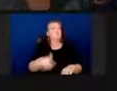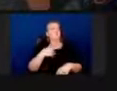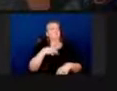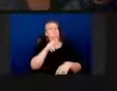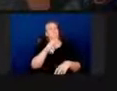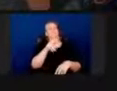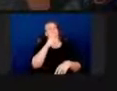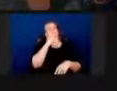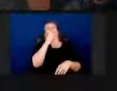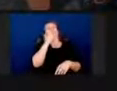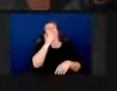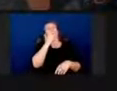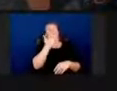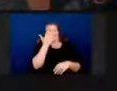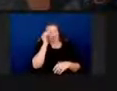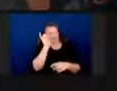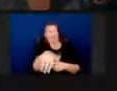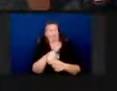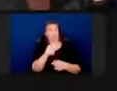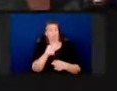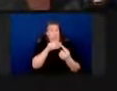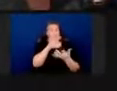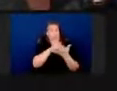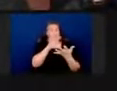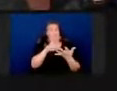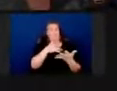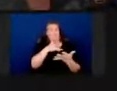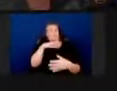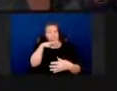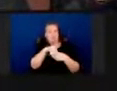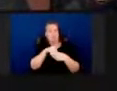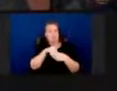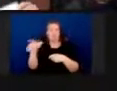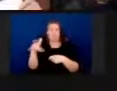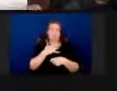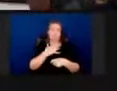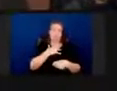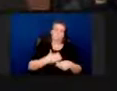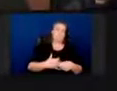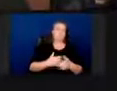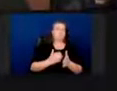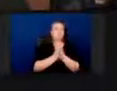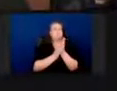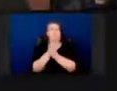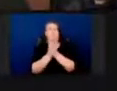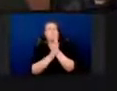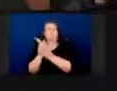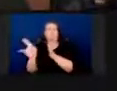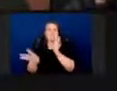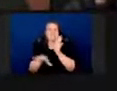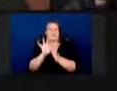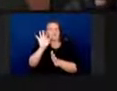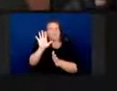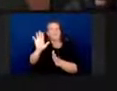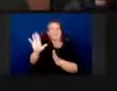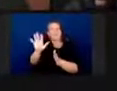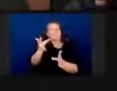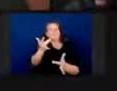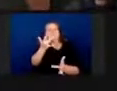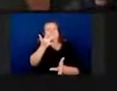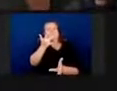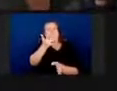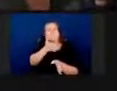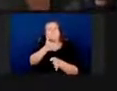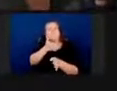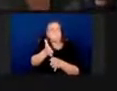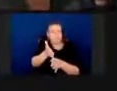Na hivi ndivyo mambo inavyokuwa, wanafunzi wanavyoshirikishwa na wanafurahia kile